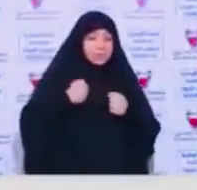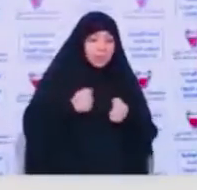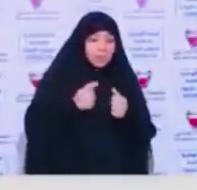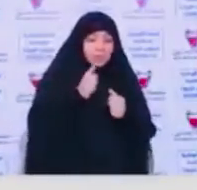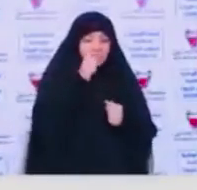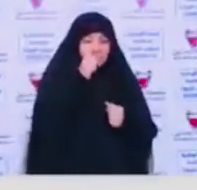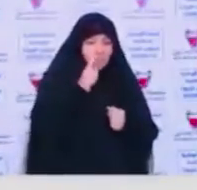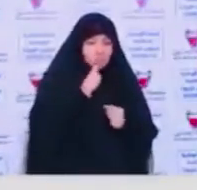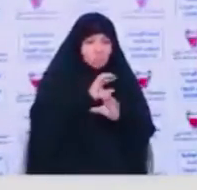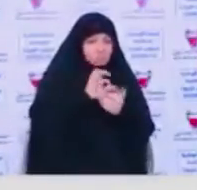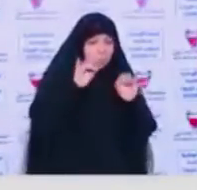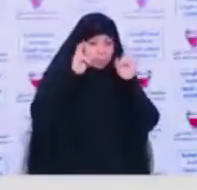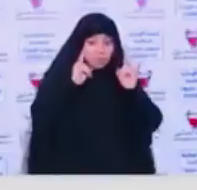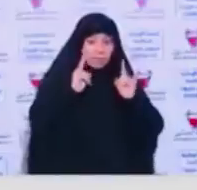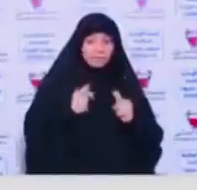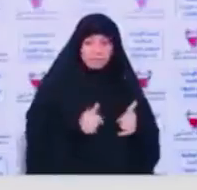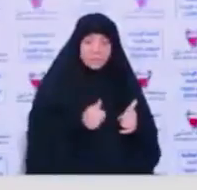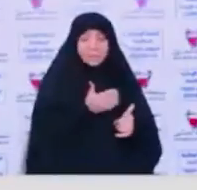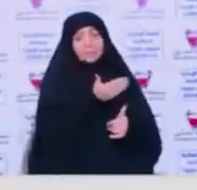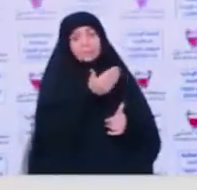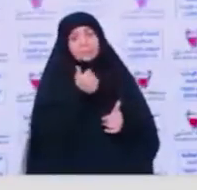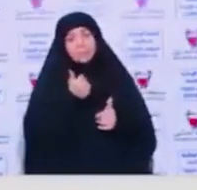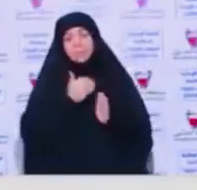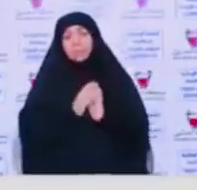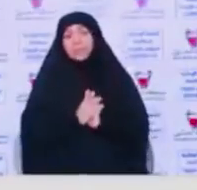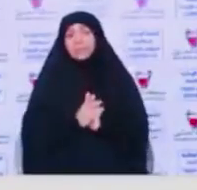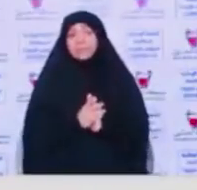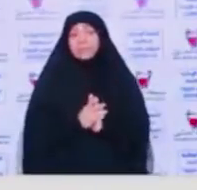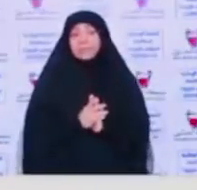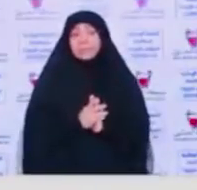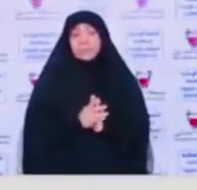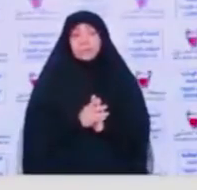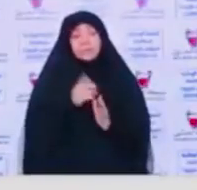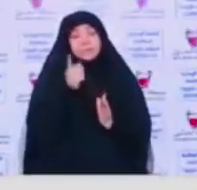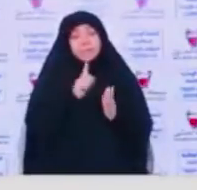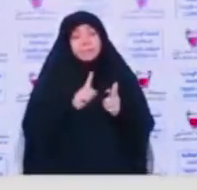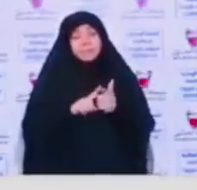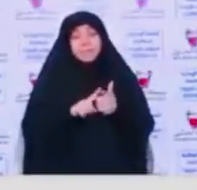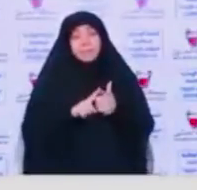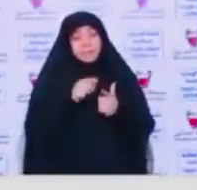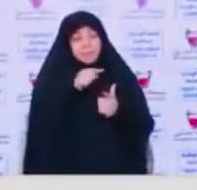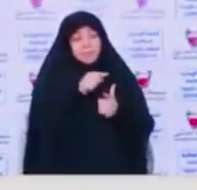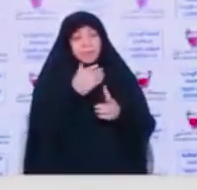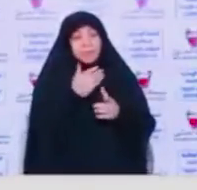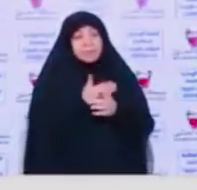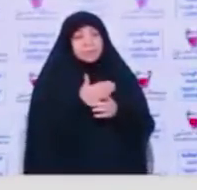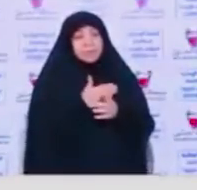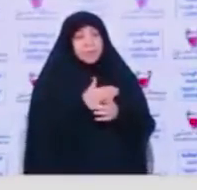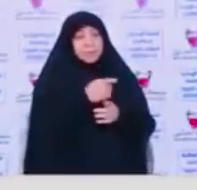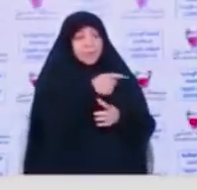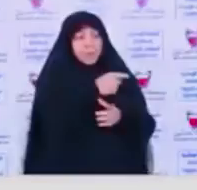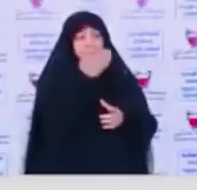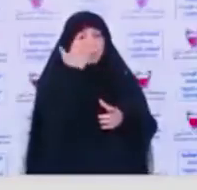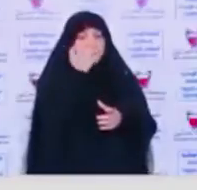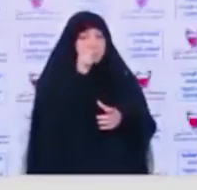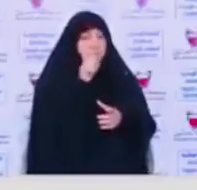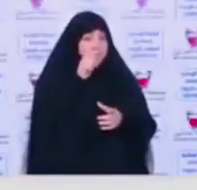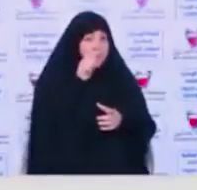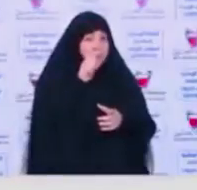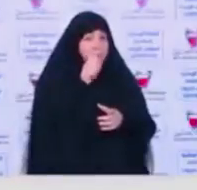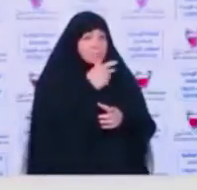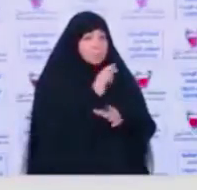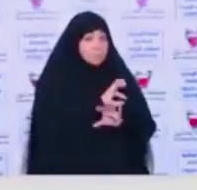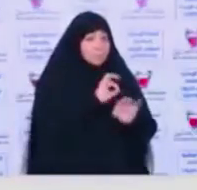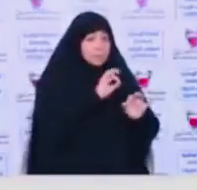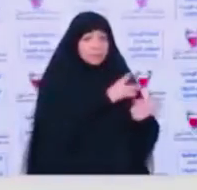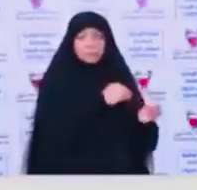مهمة. نسبة المضادات ضد الفيروس الكورونا تكون أكثر قوة وفعالية تقريبا